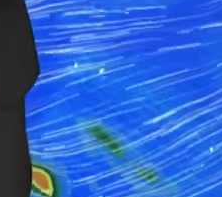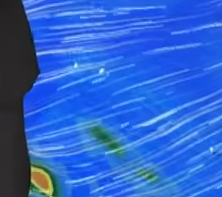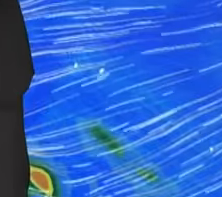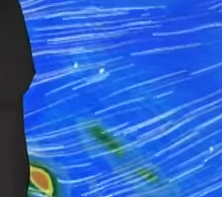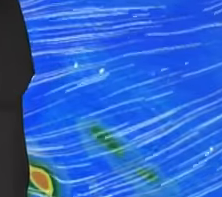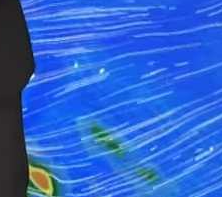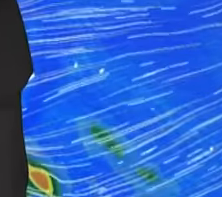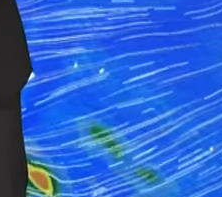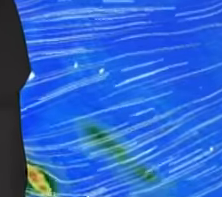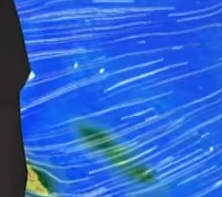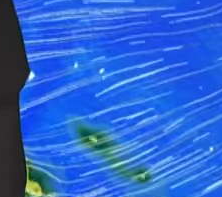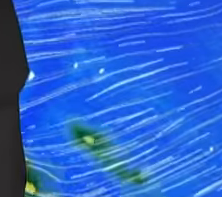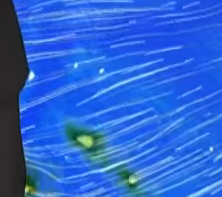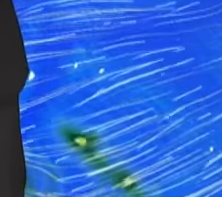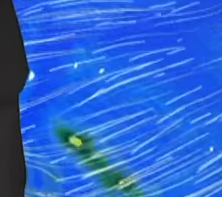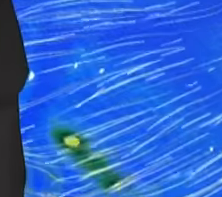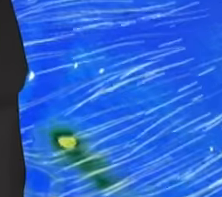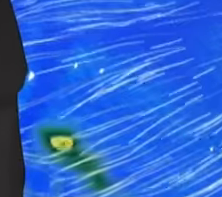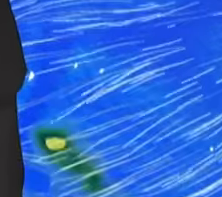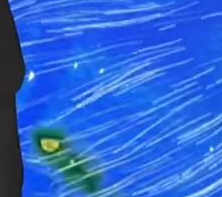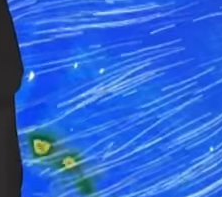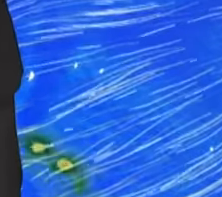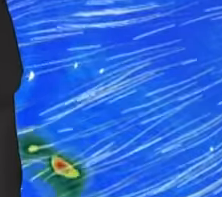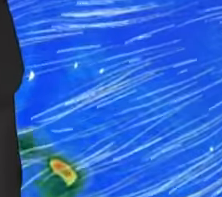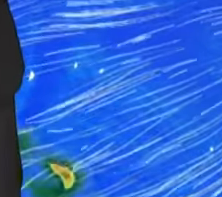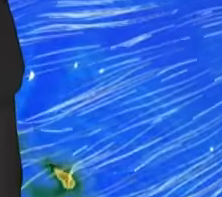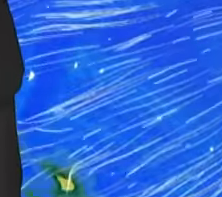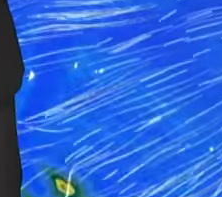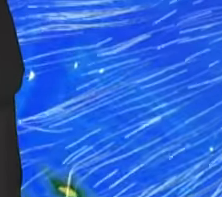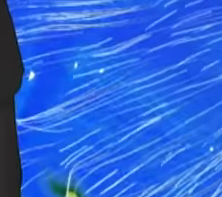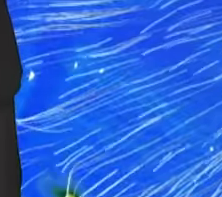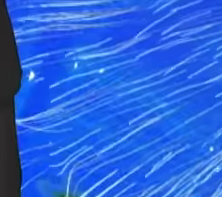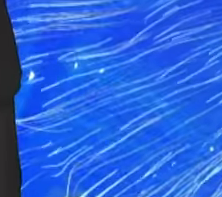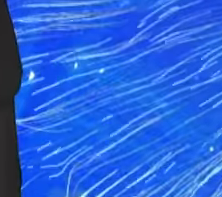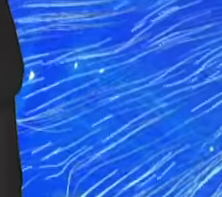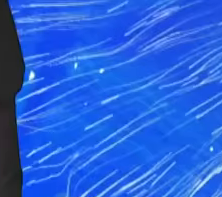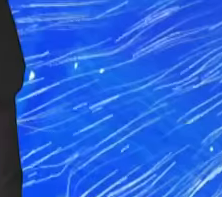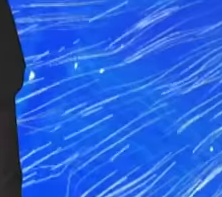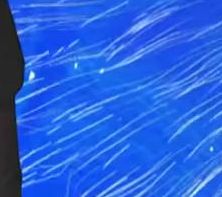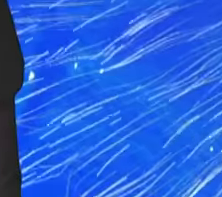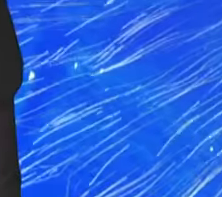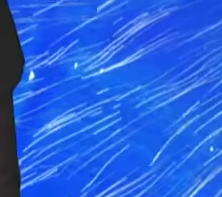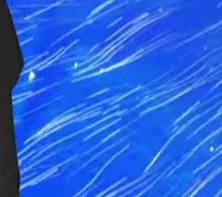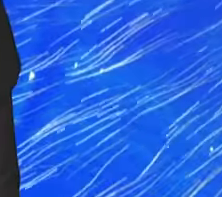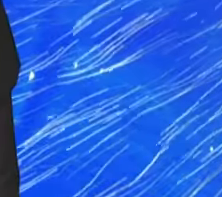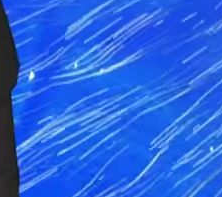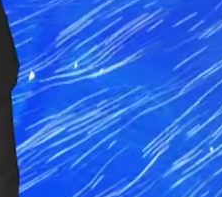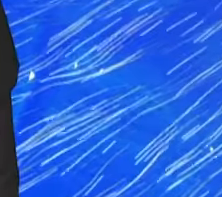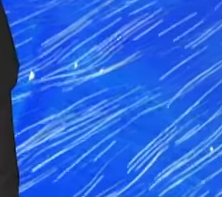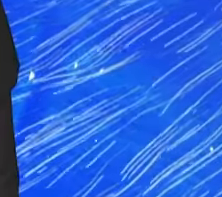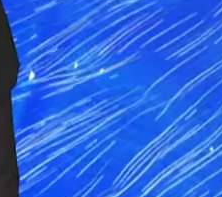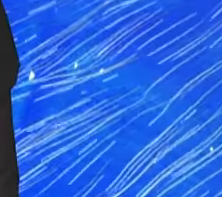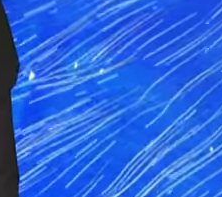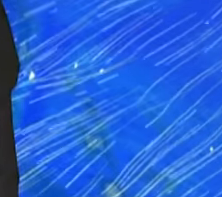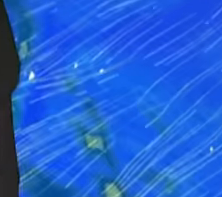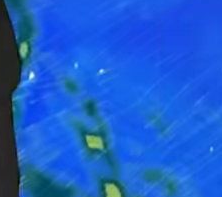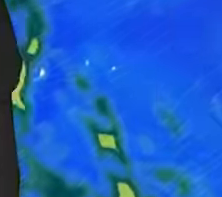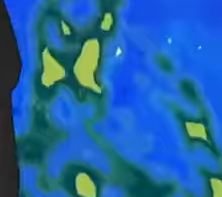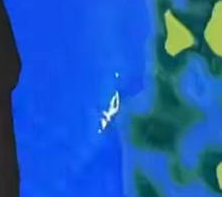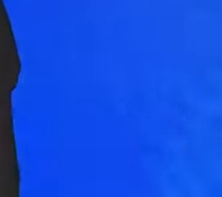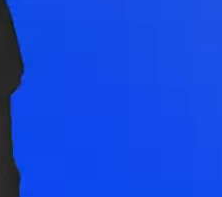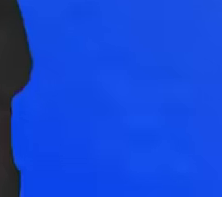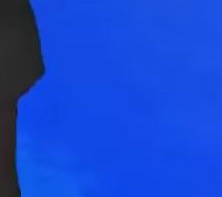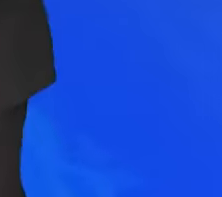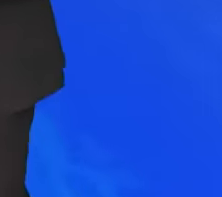susunod na linggo. Sa rainfall forecast ng The Weather Company para bukas, araw po yan ng Webes, sa Mindanao merong mga malakas na